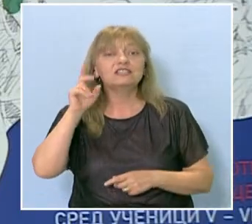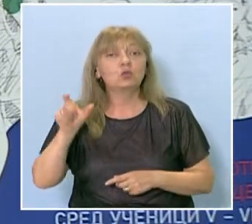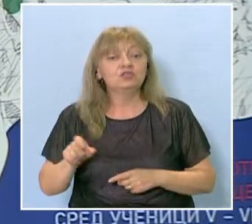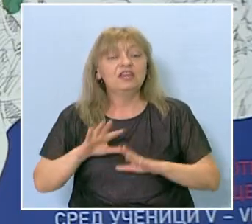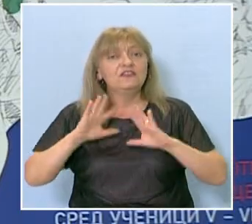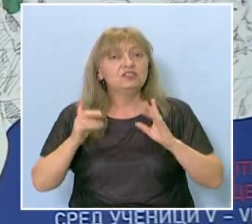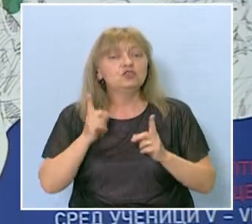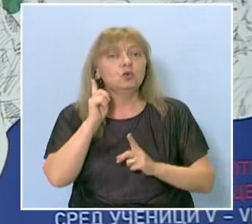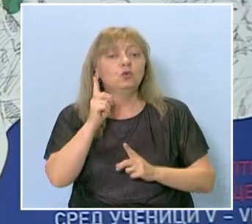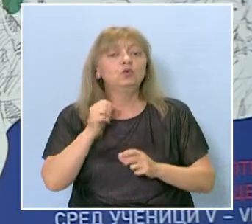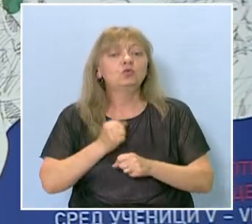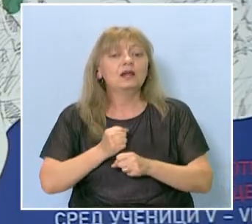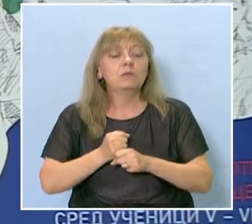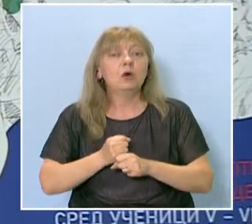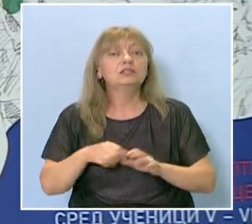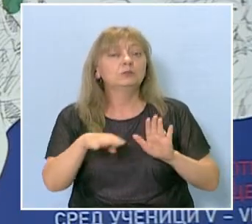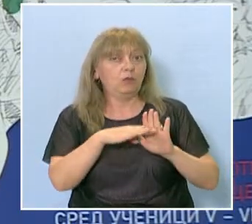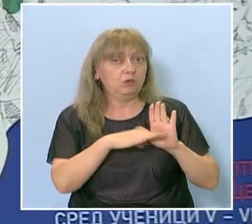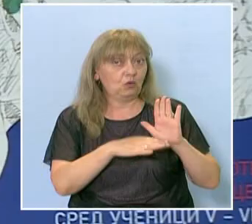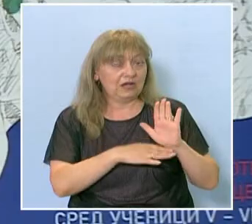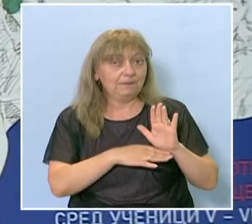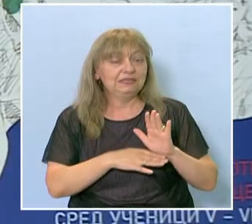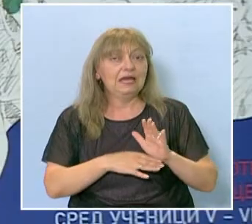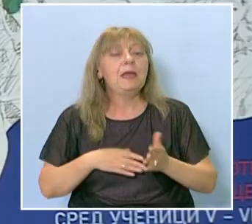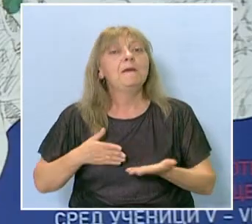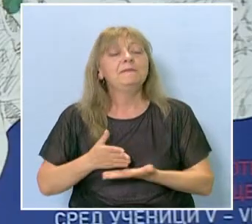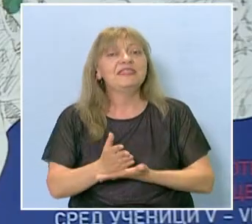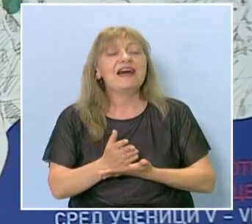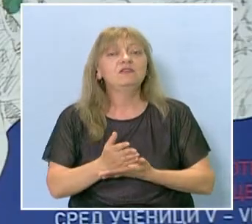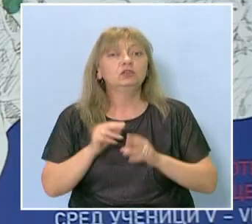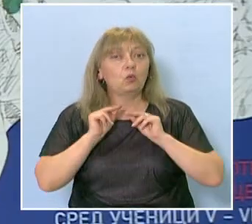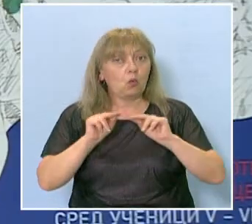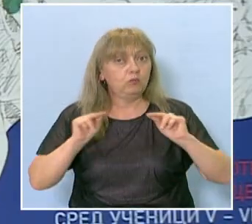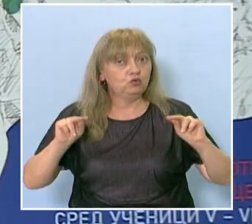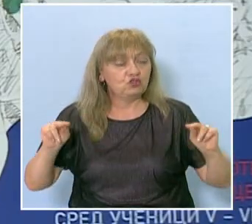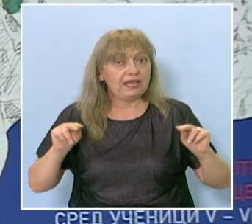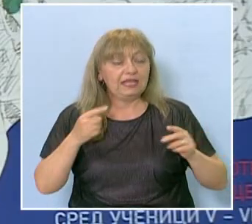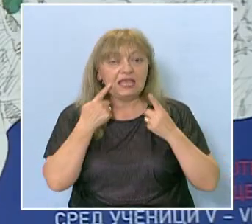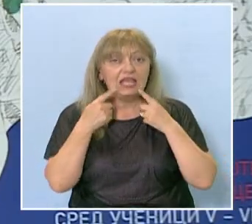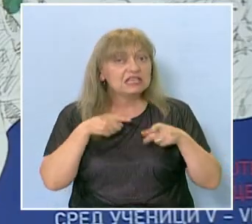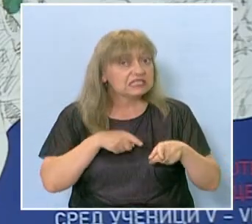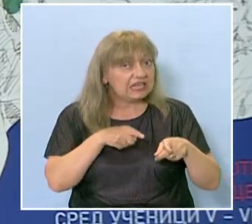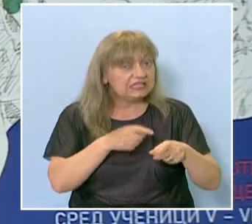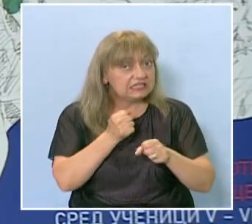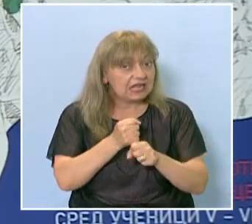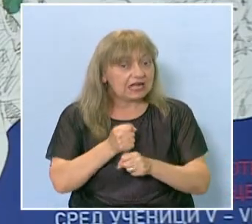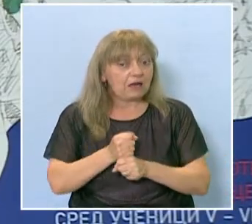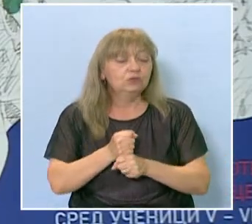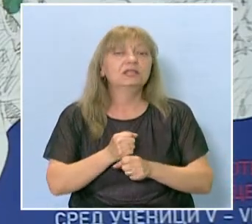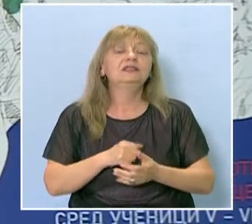които работят по програмата, преминават нарочни обучения, следи се работата.